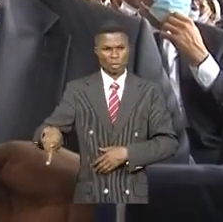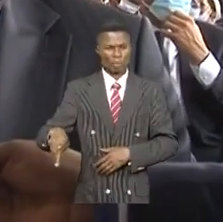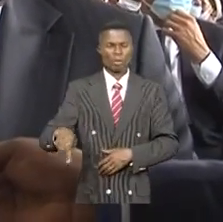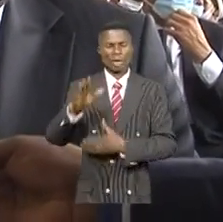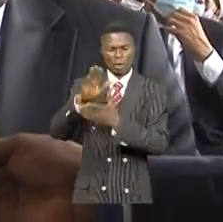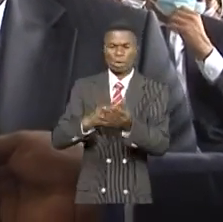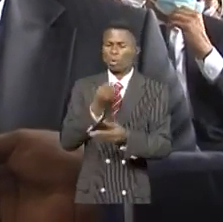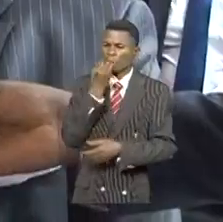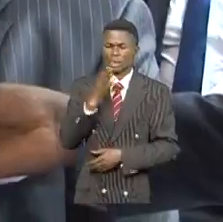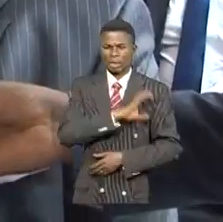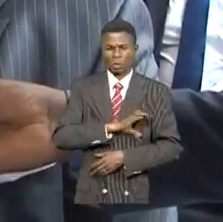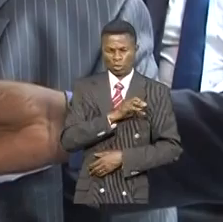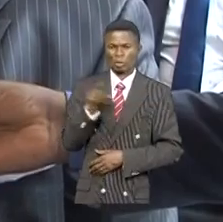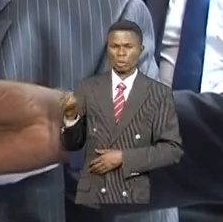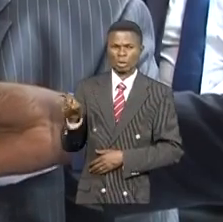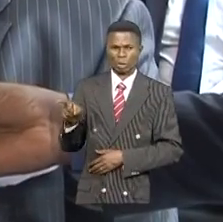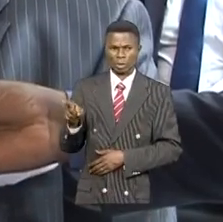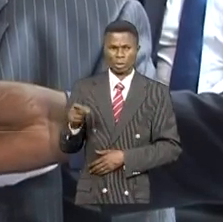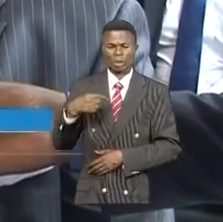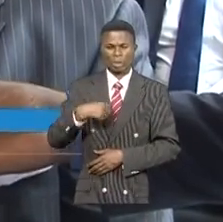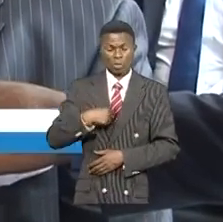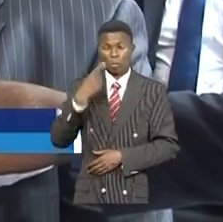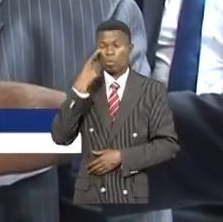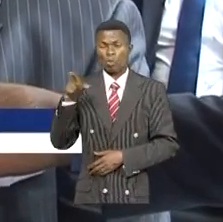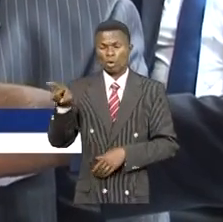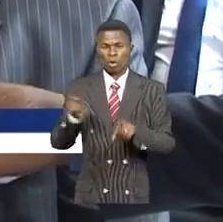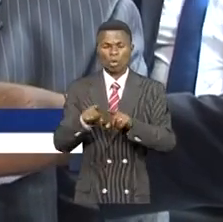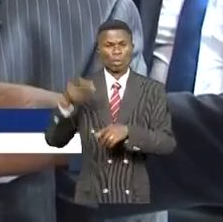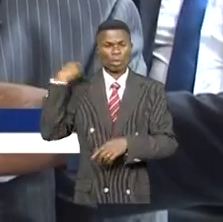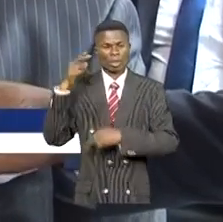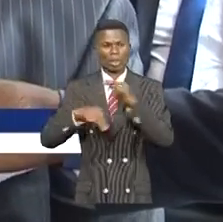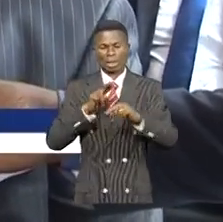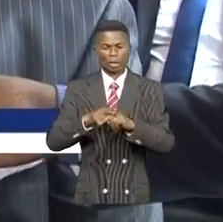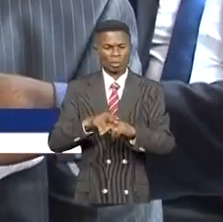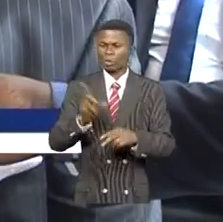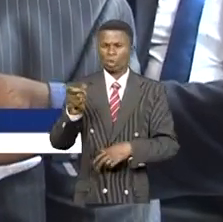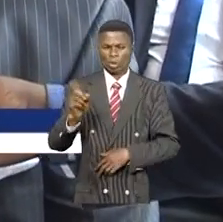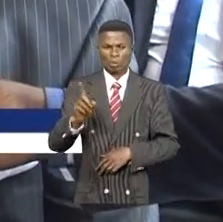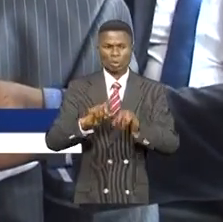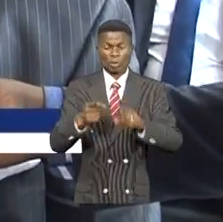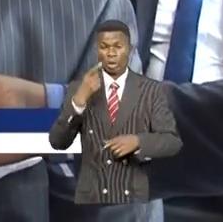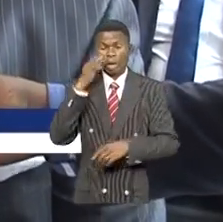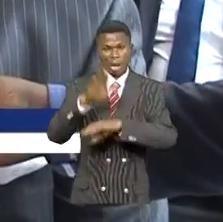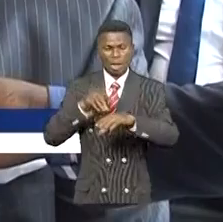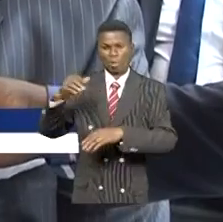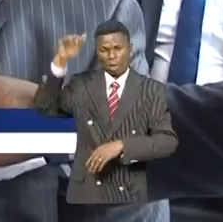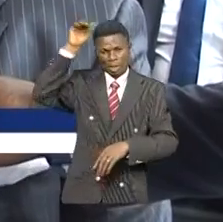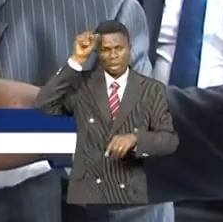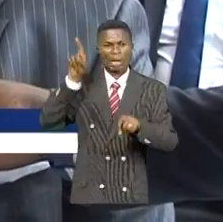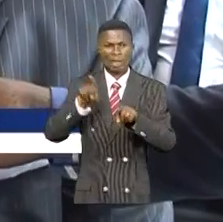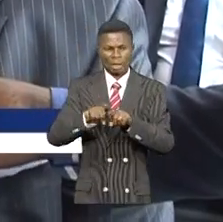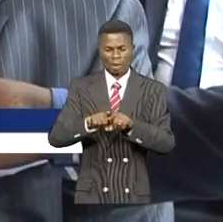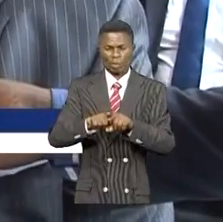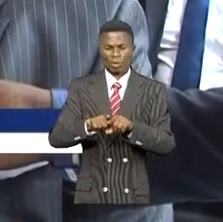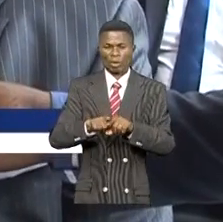qu'au niveau national. Je ne l'ai jamais considéré comme honorable député ou collègue, non. Je l'ai toujours appelé grand frère,